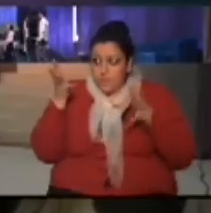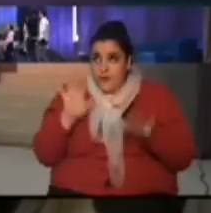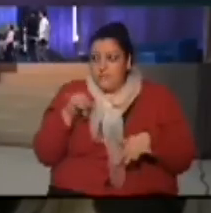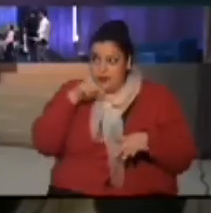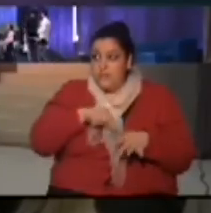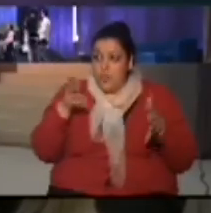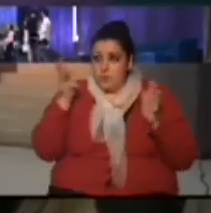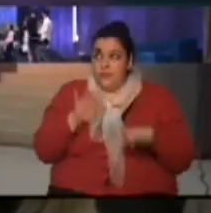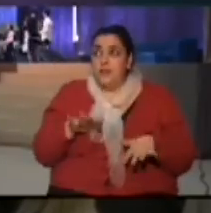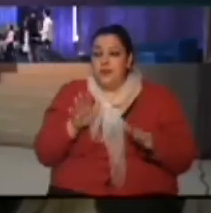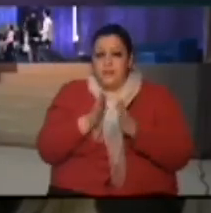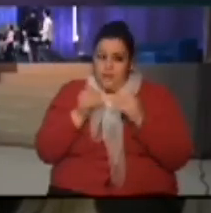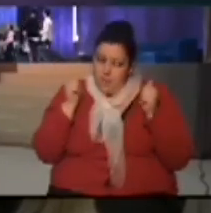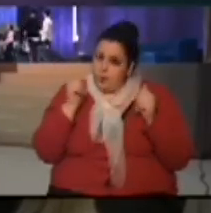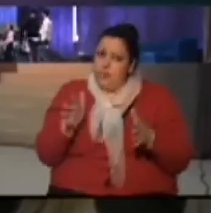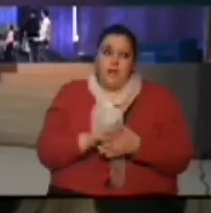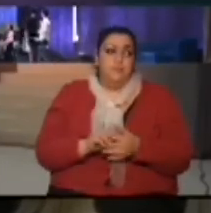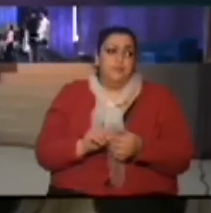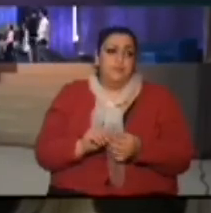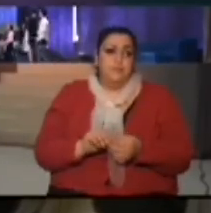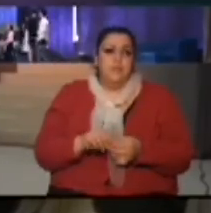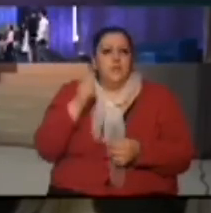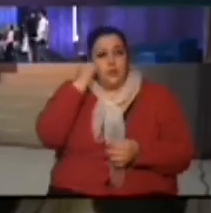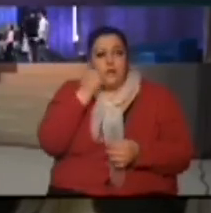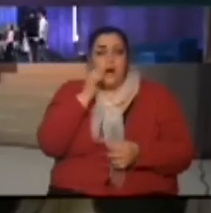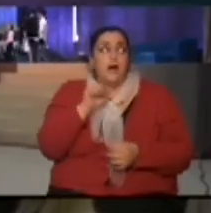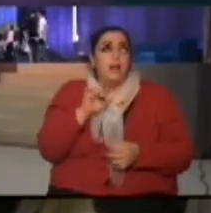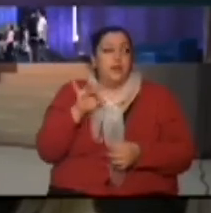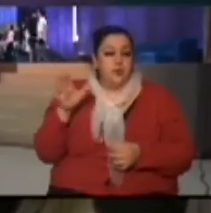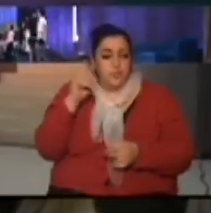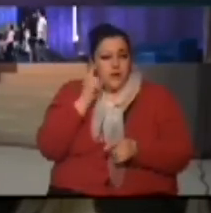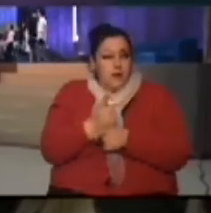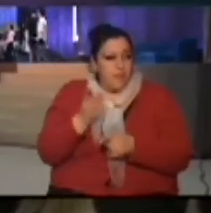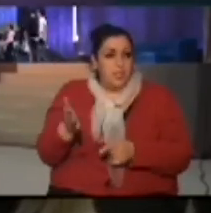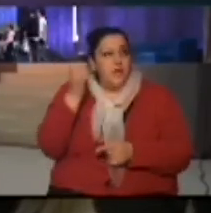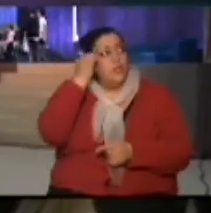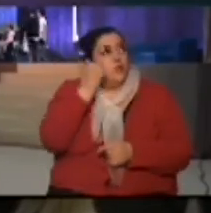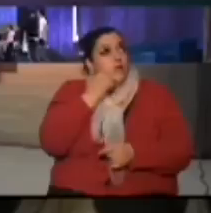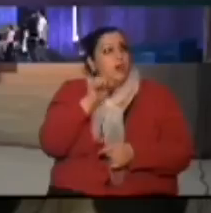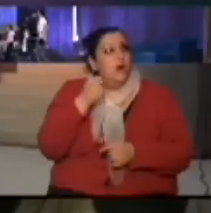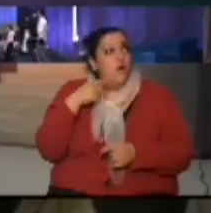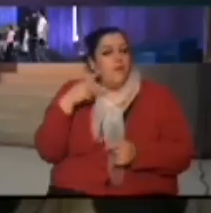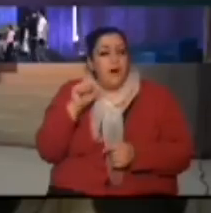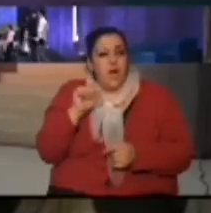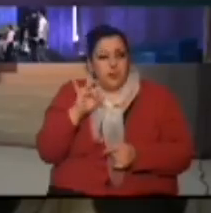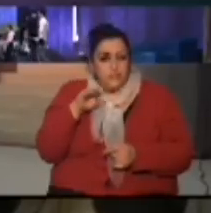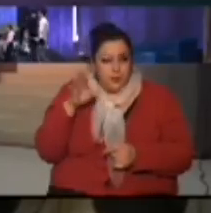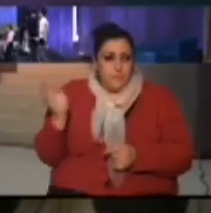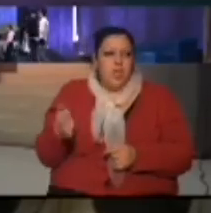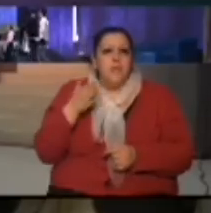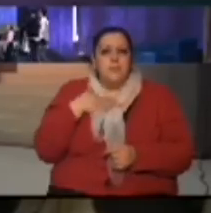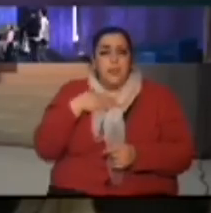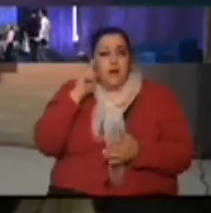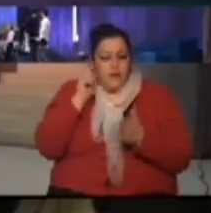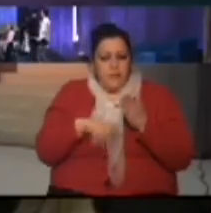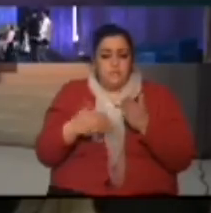ժողովուրդ, հալելույա, շնորհակալություն Արթուր եղբորը, շնորհակալություն Հովհ Արթուրին, այսօր սիրելիներս մեր